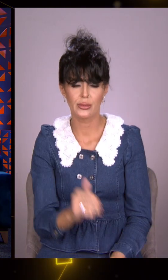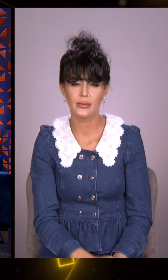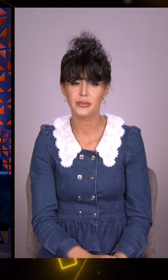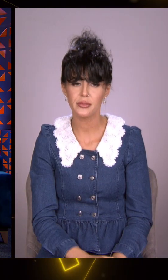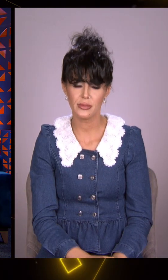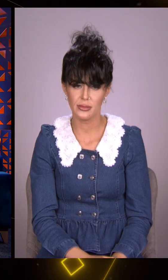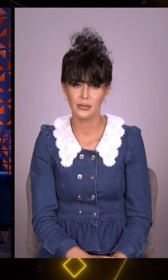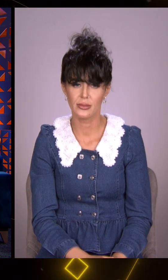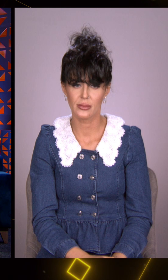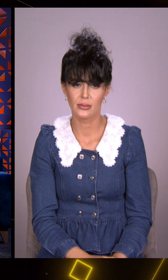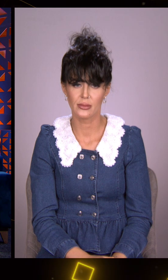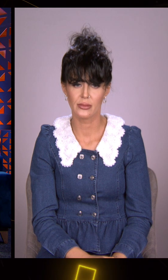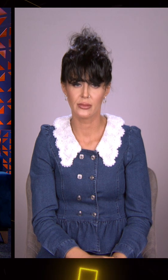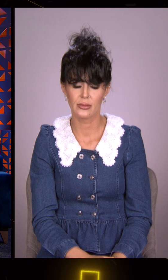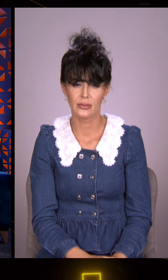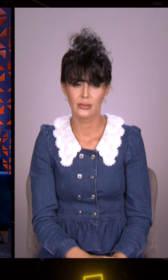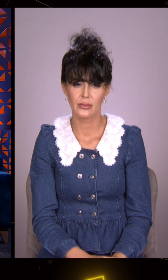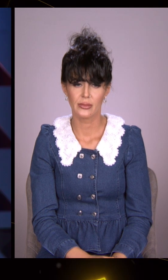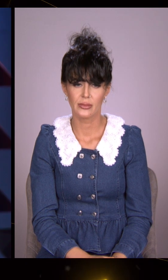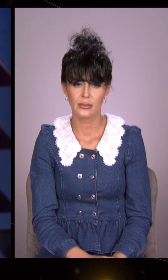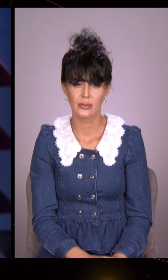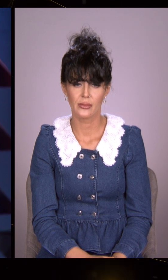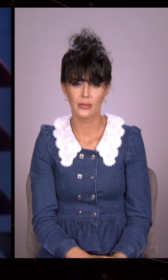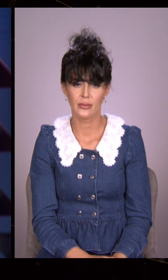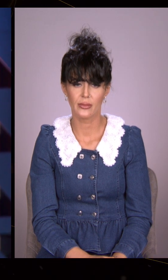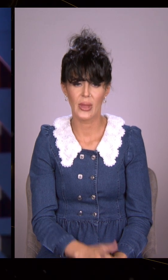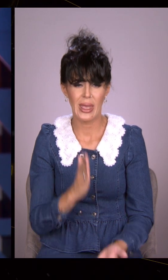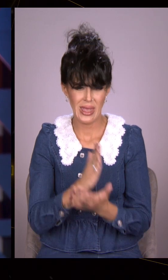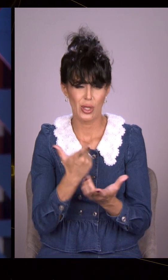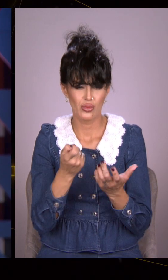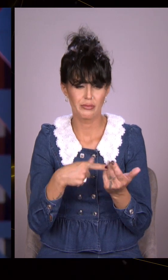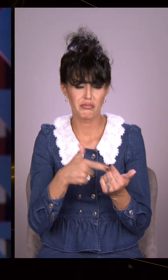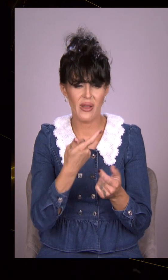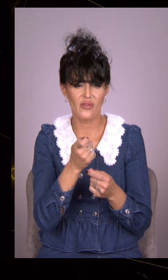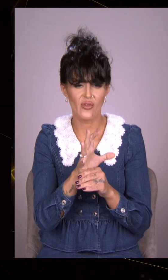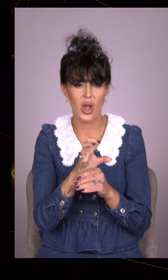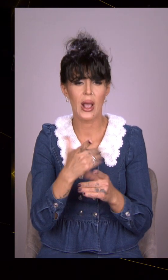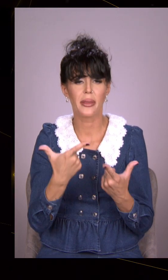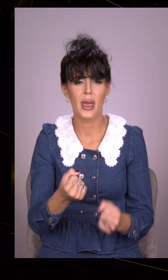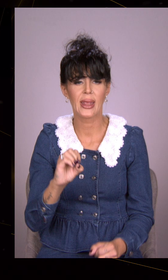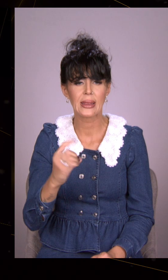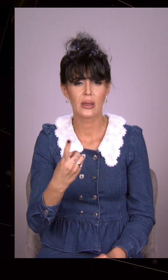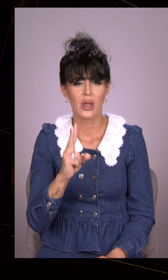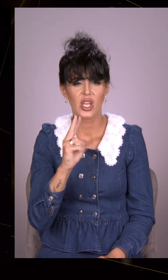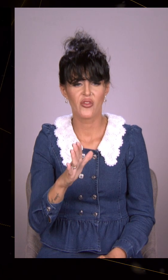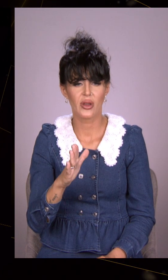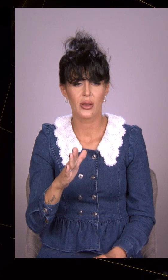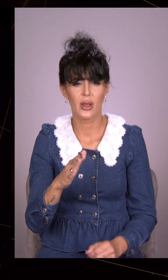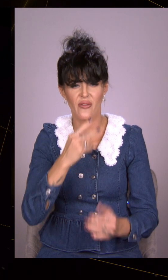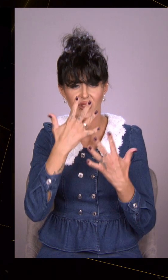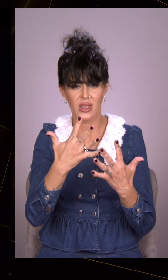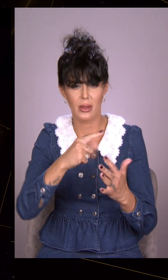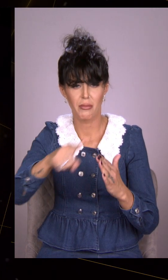Там навіть, якщо пізніше фотографії дивитись, то єдина квартира, там пральна машина так на